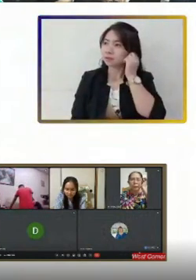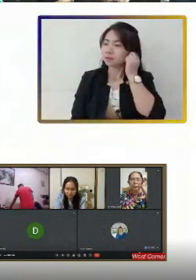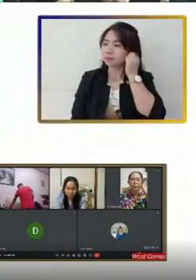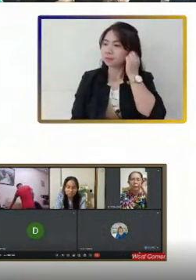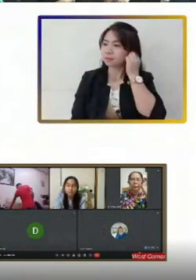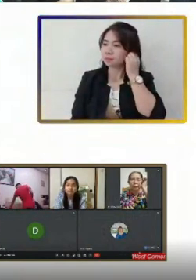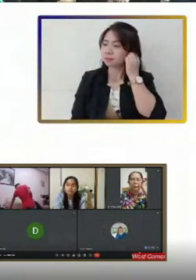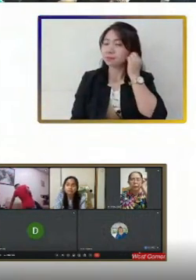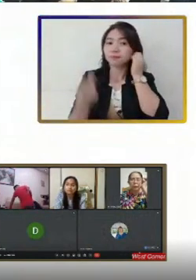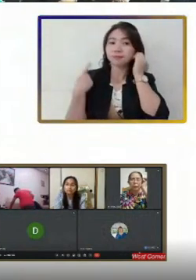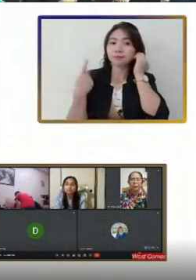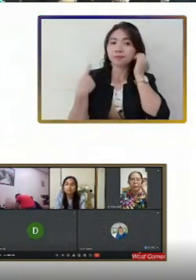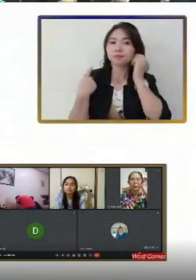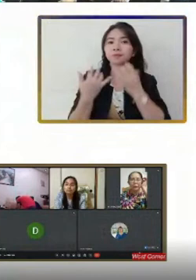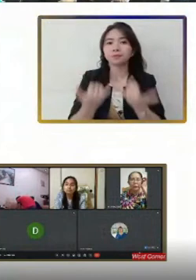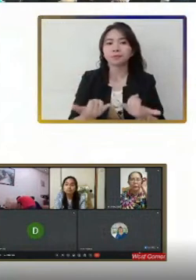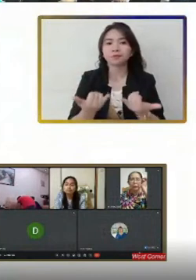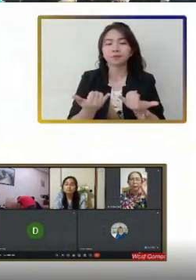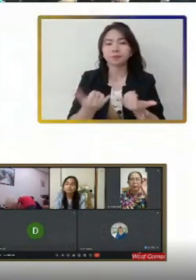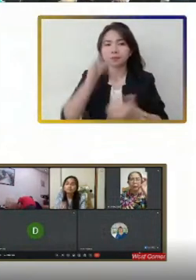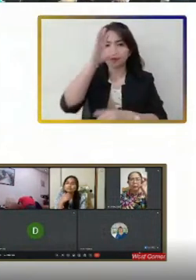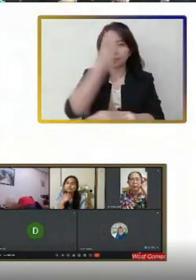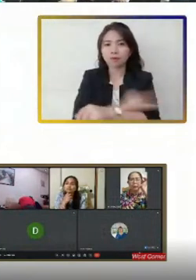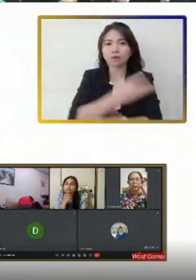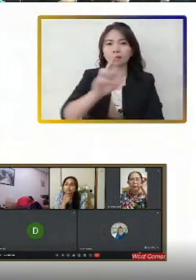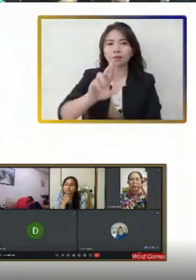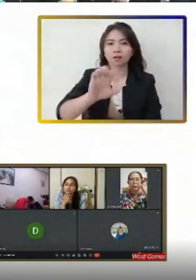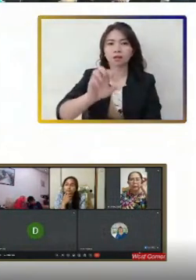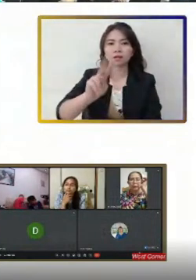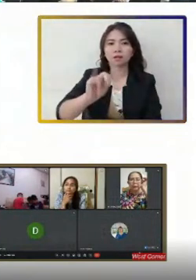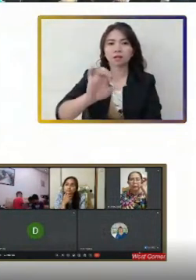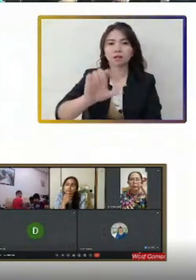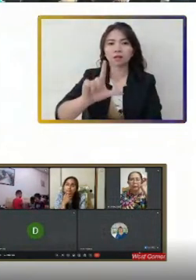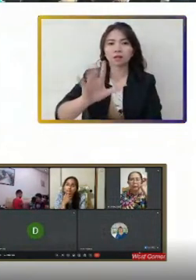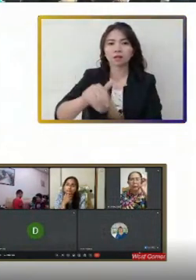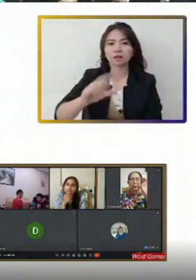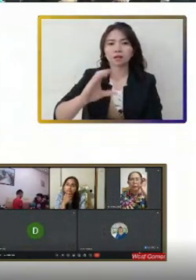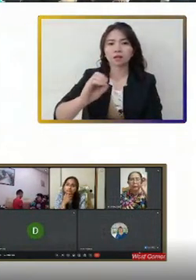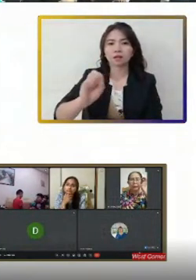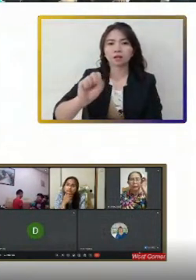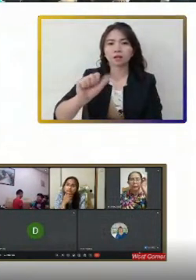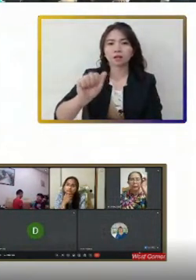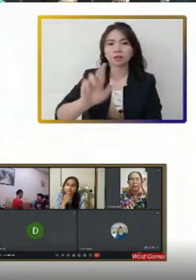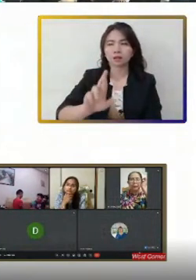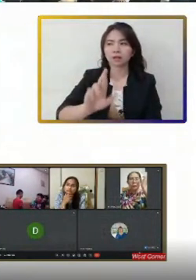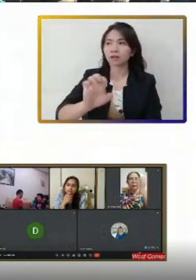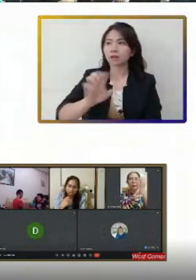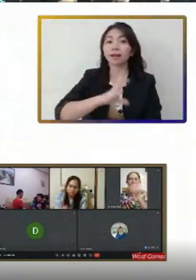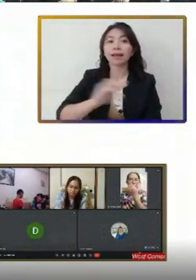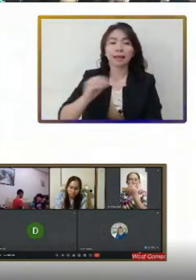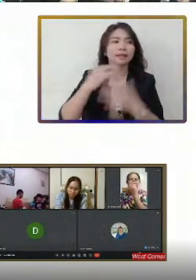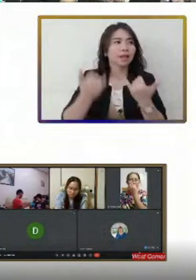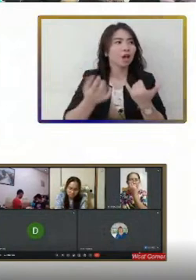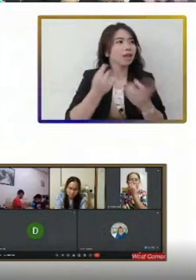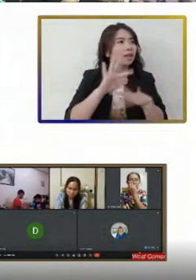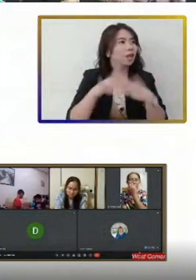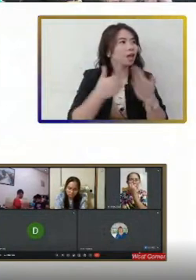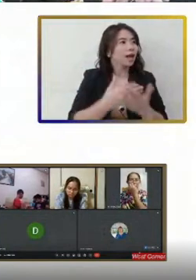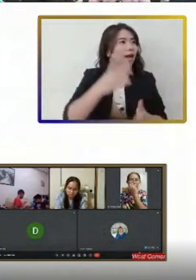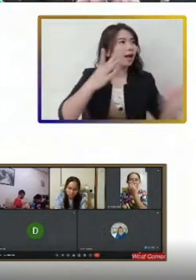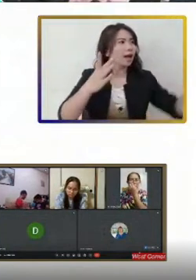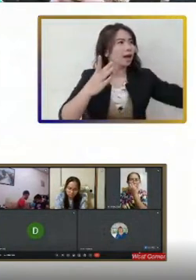Meron po silang anak na si Rainiel Kusari at kanila pong iahandog sa